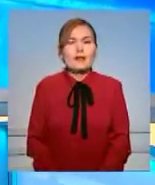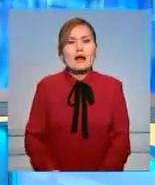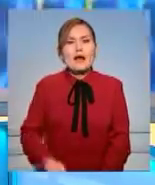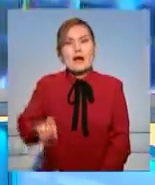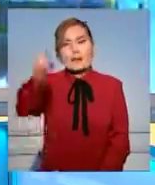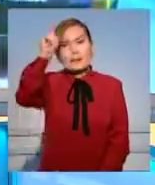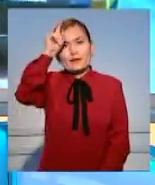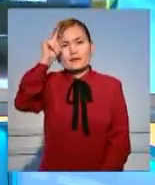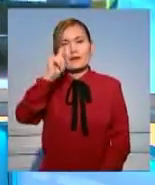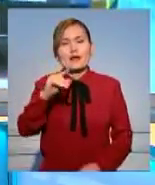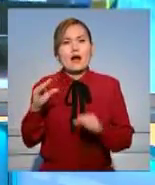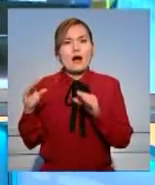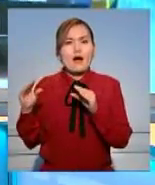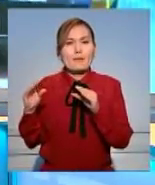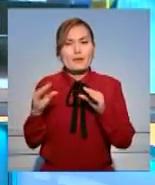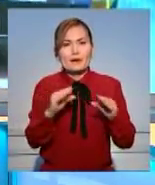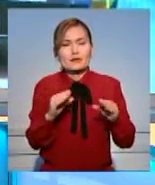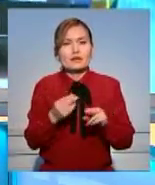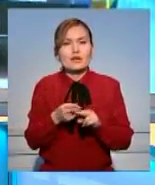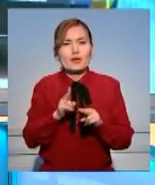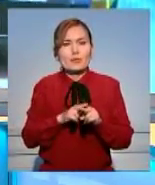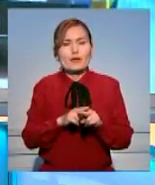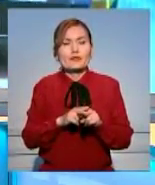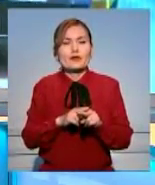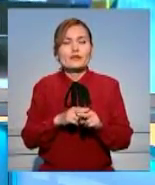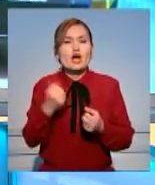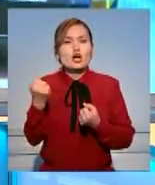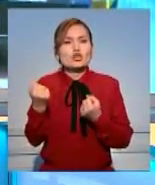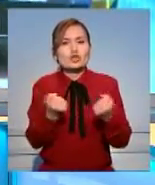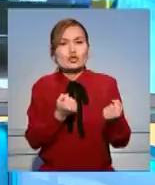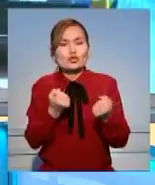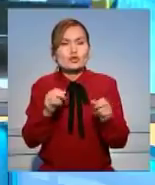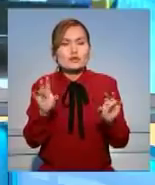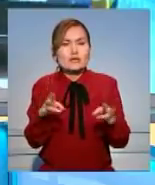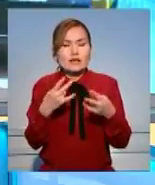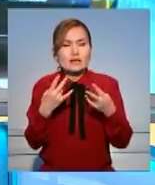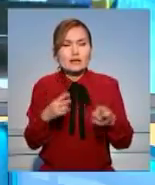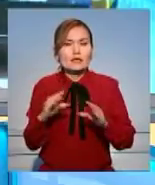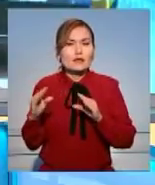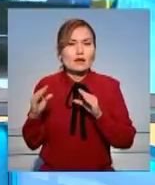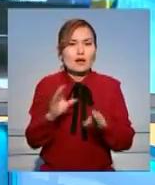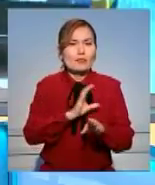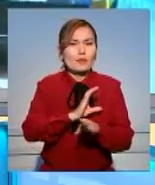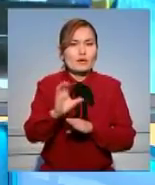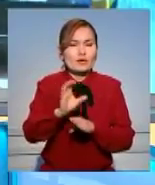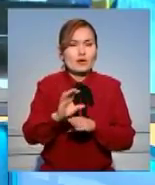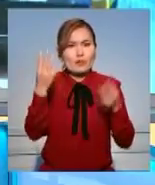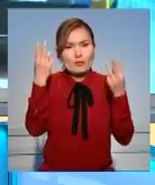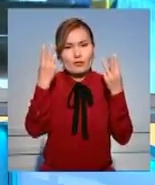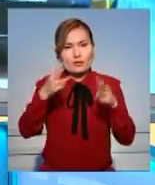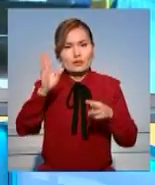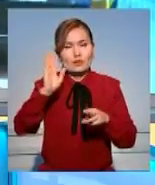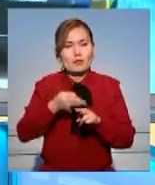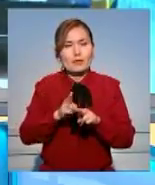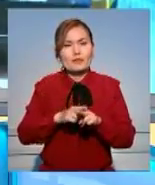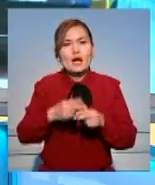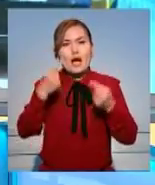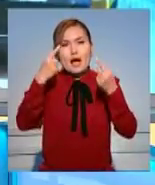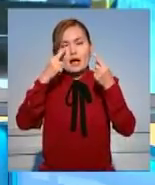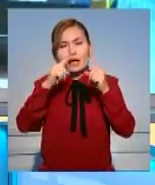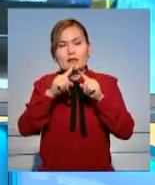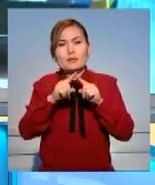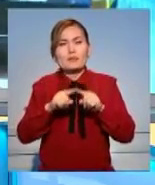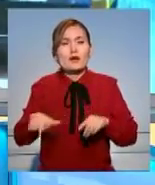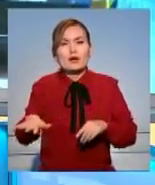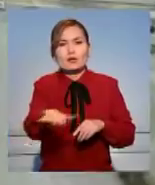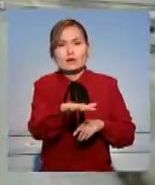Германияның BMW автомобильдік концерні жүргізушісіз басқарылатын көлік шығармақ. Компания осыған байланысты Мюнхен жанынан ғылыми-техникалық қалашық